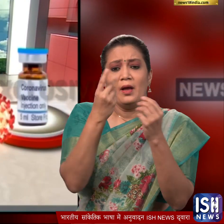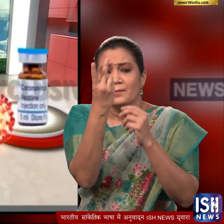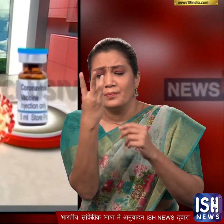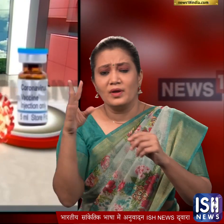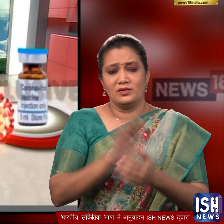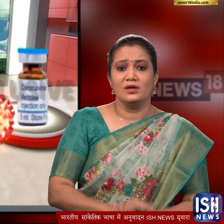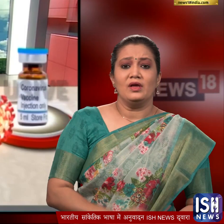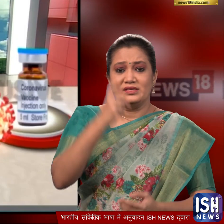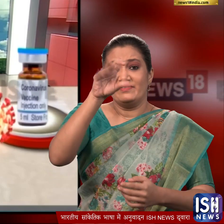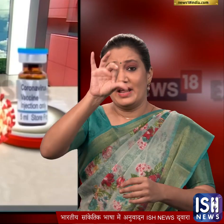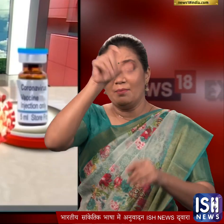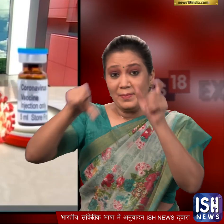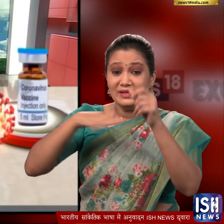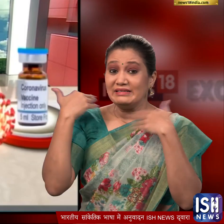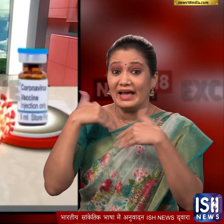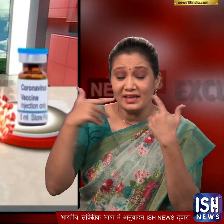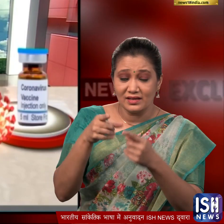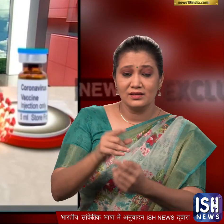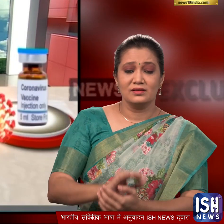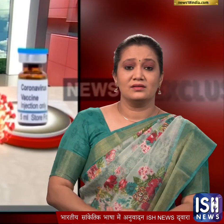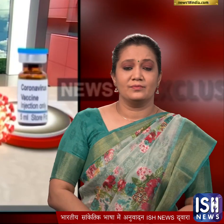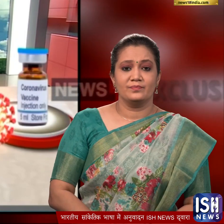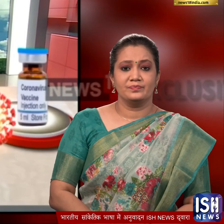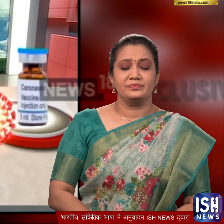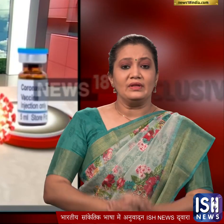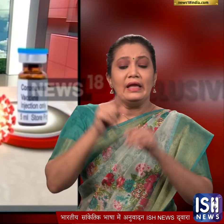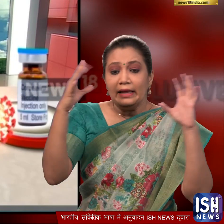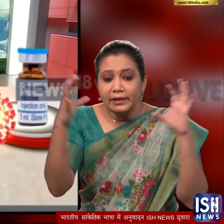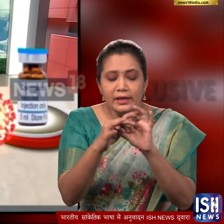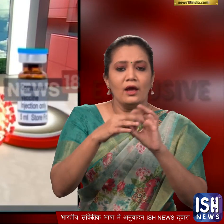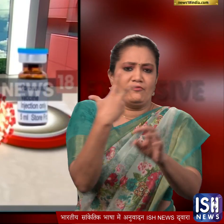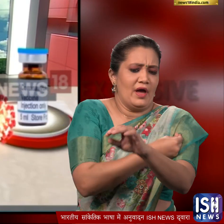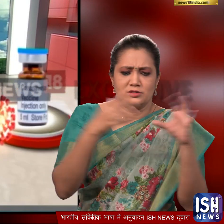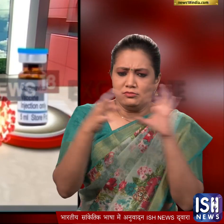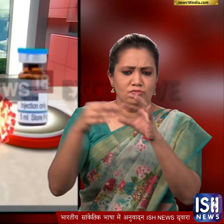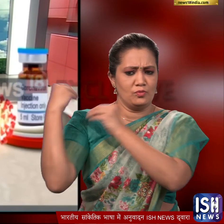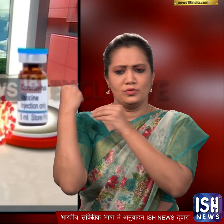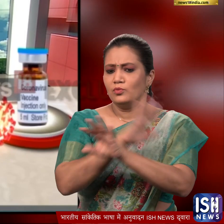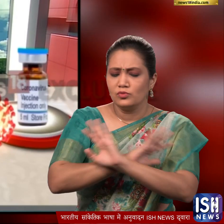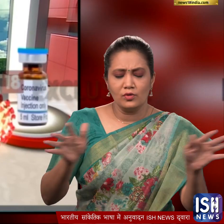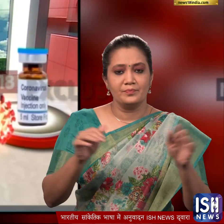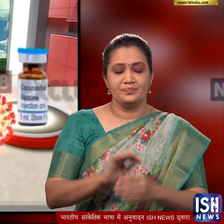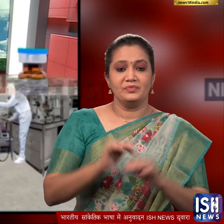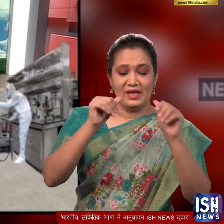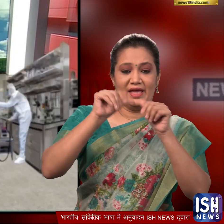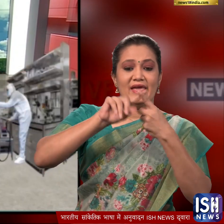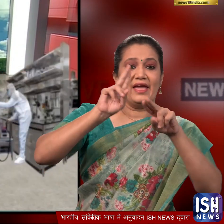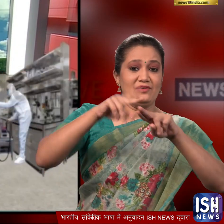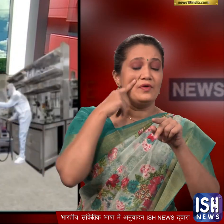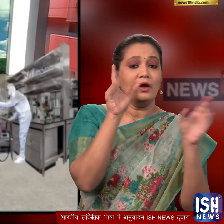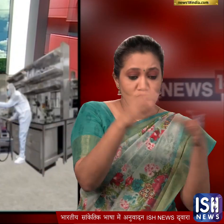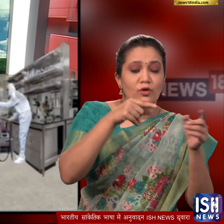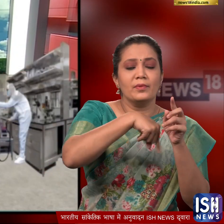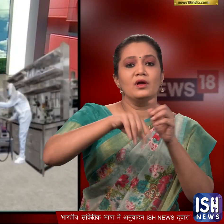लगवाने के बाद जिन 79 लोगों की मौत हुई है उसके लिए वैक्सीन जिम्मेदार नहीं है। AEFI स्वास्थ्य मंत्रालय